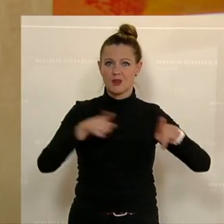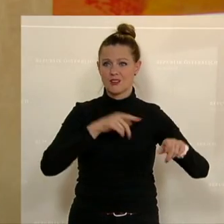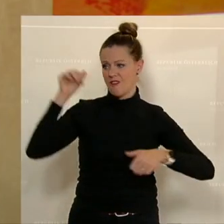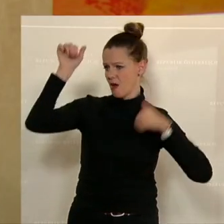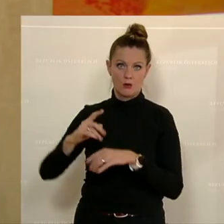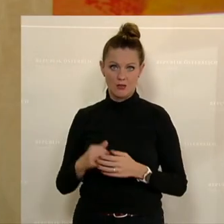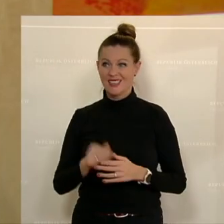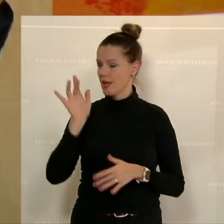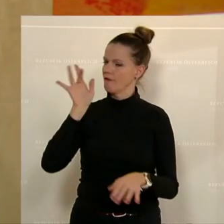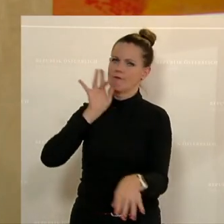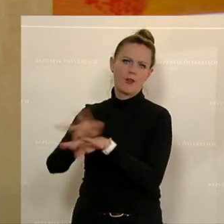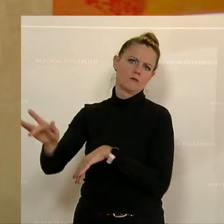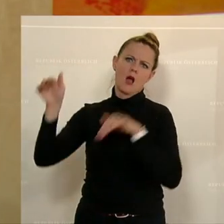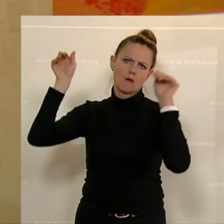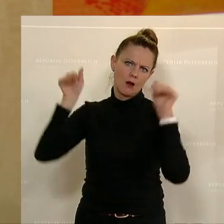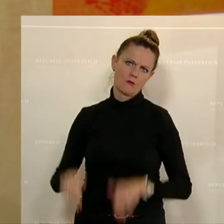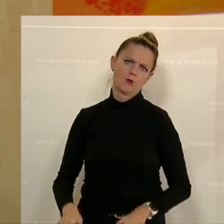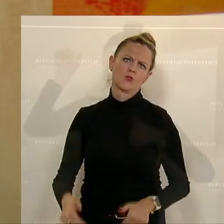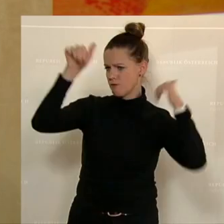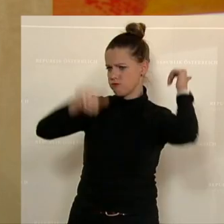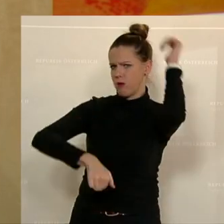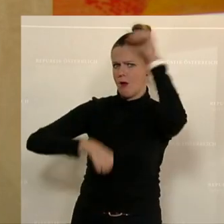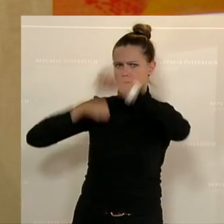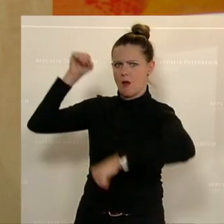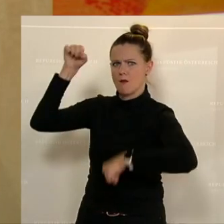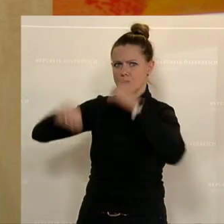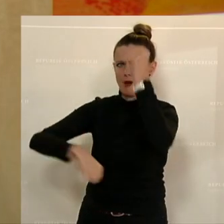worden dafür. Dafür dient mein Plädoyer.